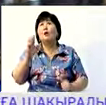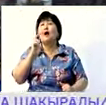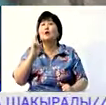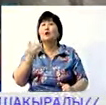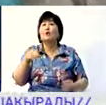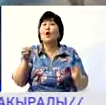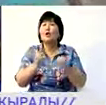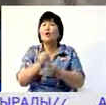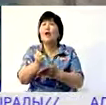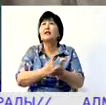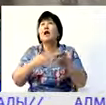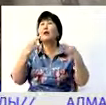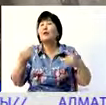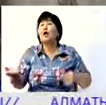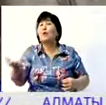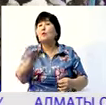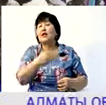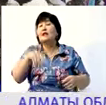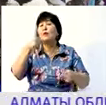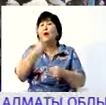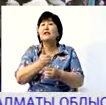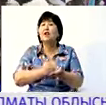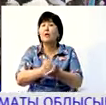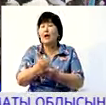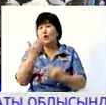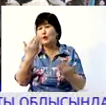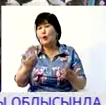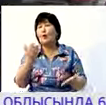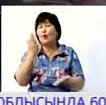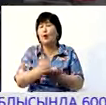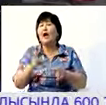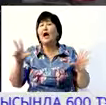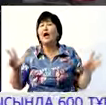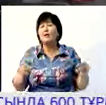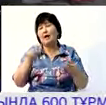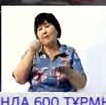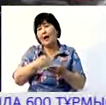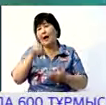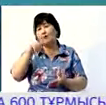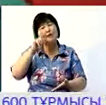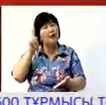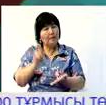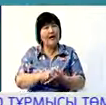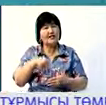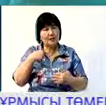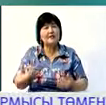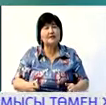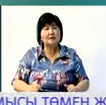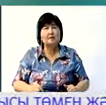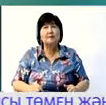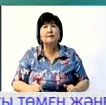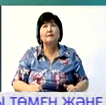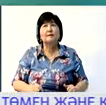айтуынша, тұрақтылық мен бейбітшілік біздің басты бақытымыз. Сол қонған бақытты бағалай білу парызымыз.